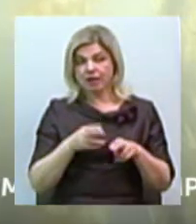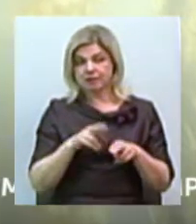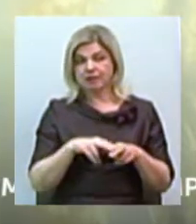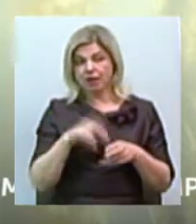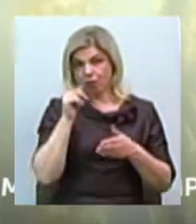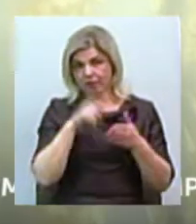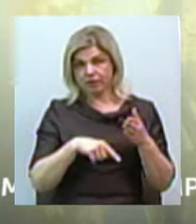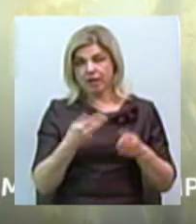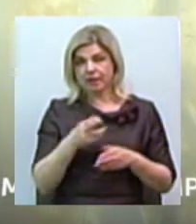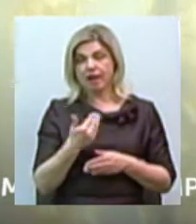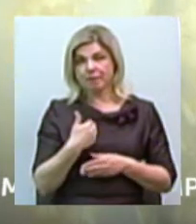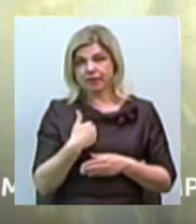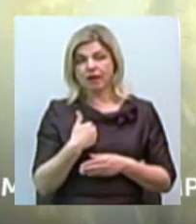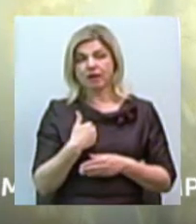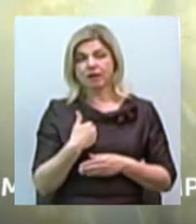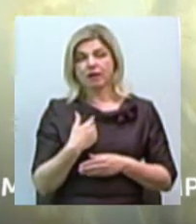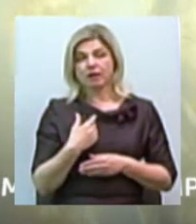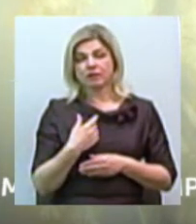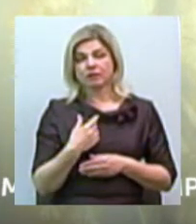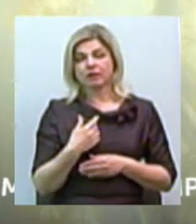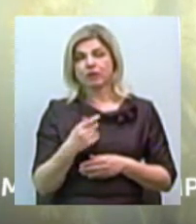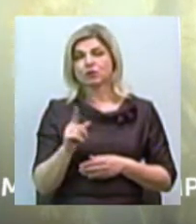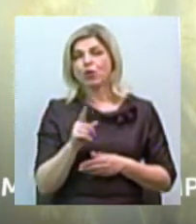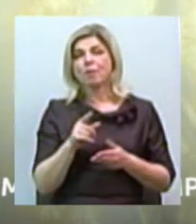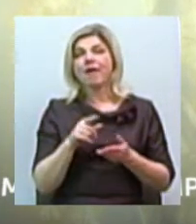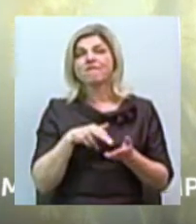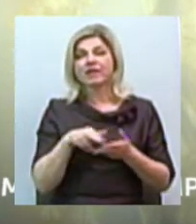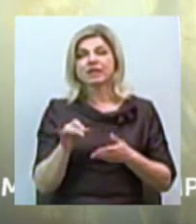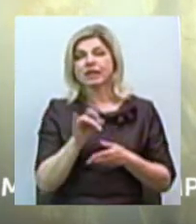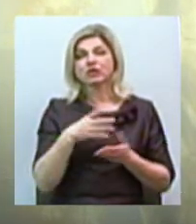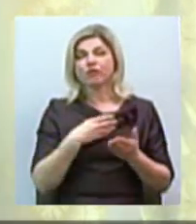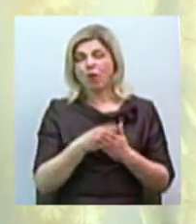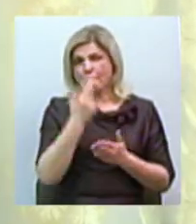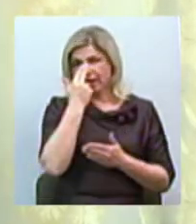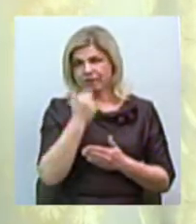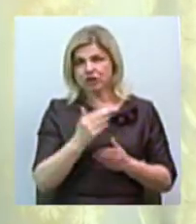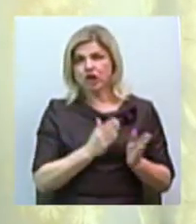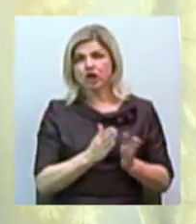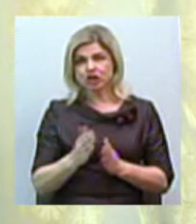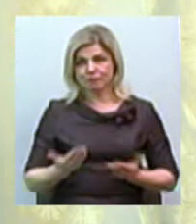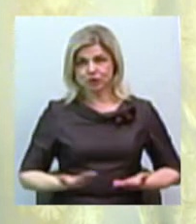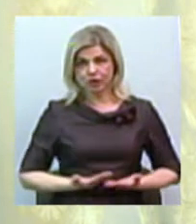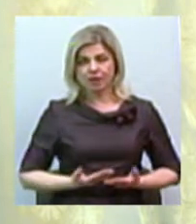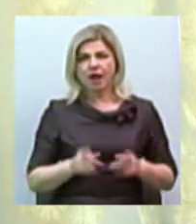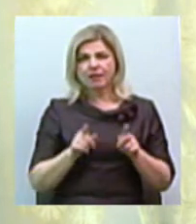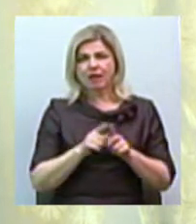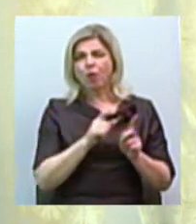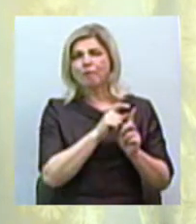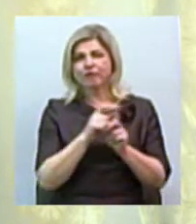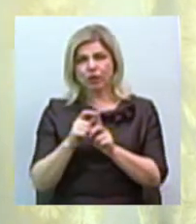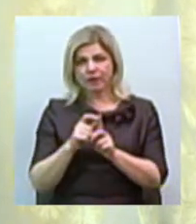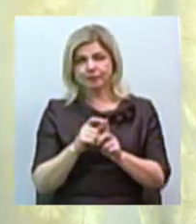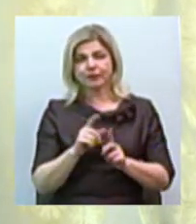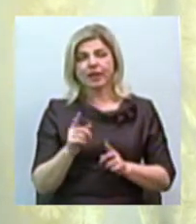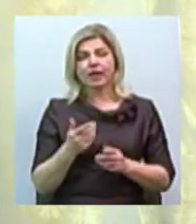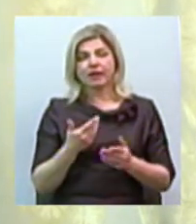мене, потрібна для того, щоб вийти зі свого звичного режиму життя. Я хочу навести таку метаморфозу, ніби ми